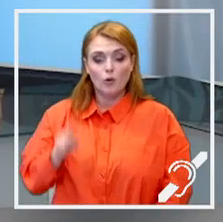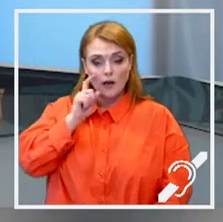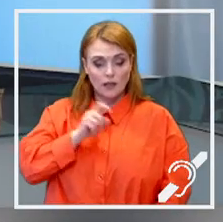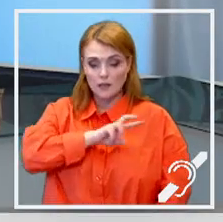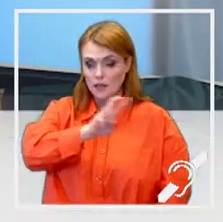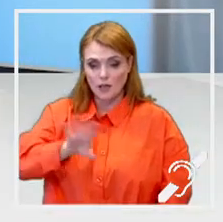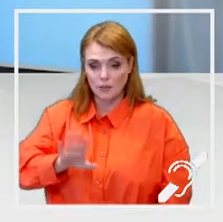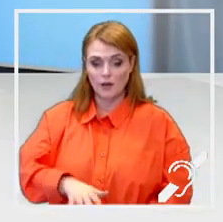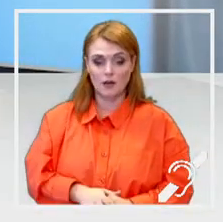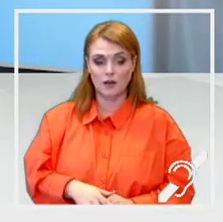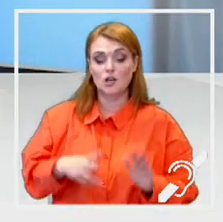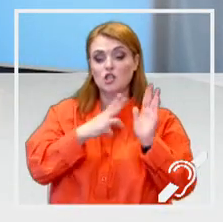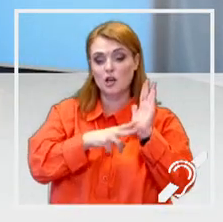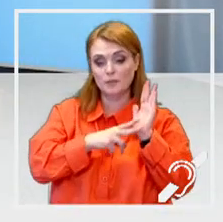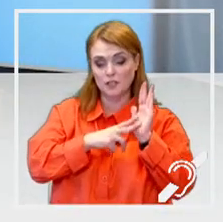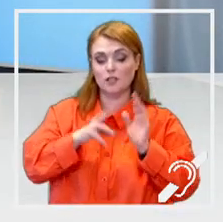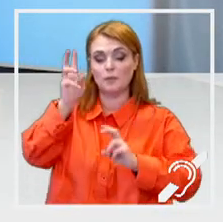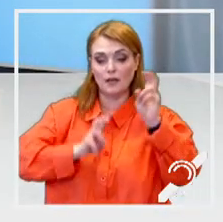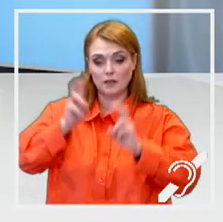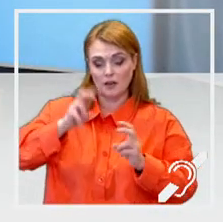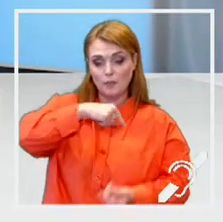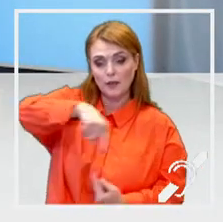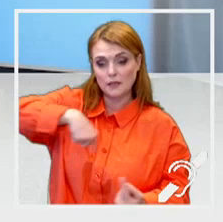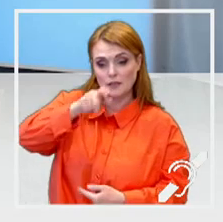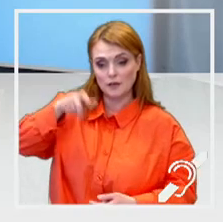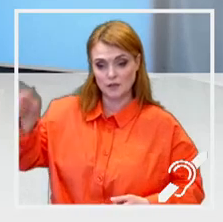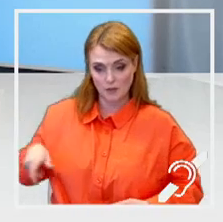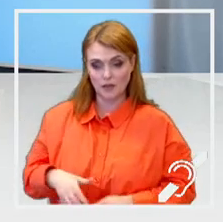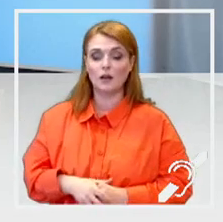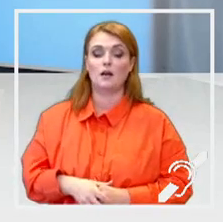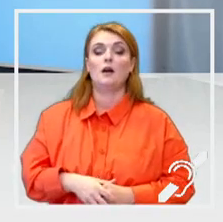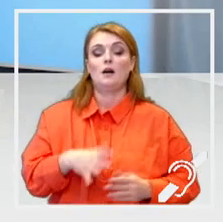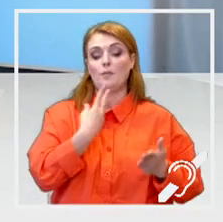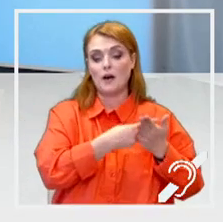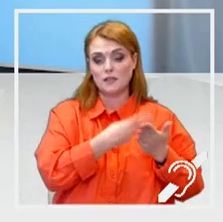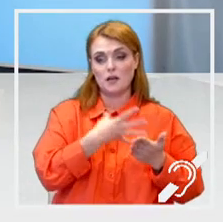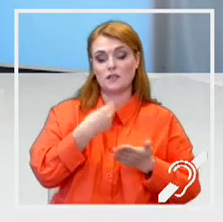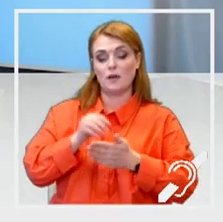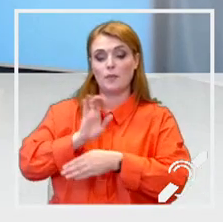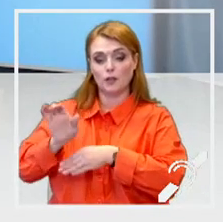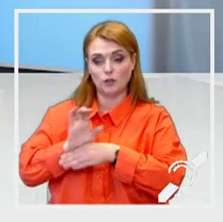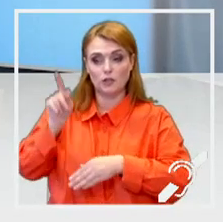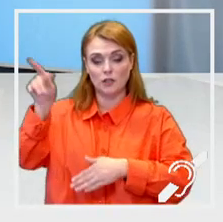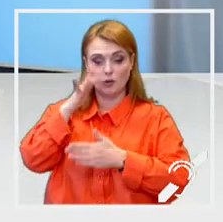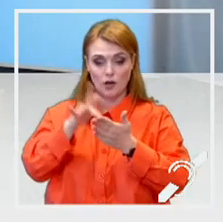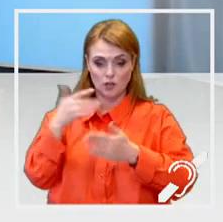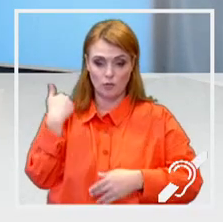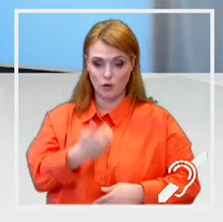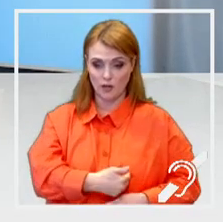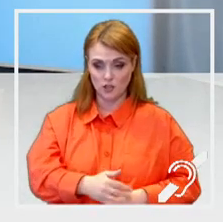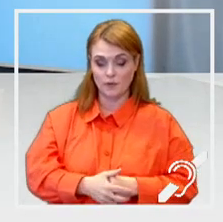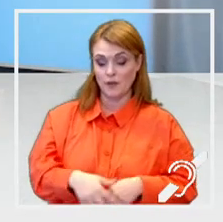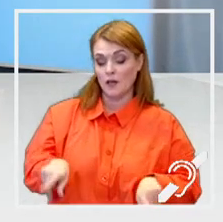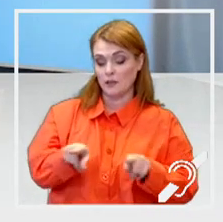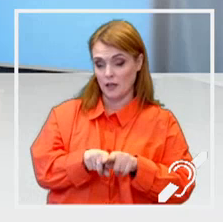Peste 60 de antreprenori din Republica Moldova și-au prezentat produsele la București, la un important eveniment de stabilire a relațiilor